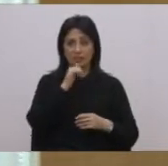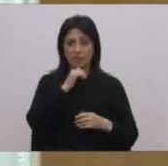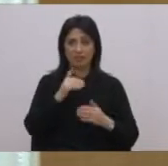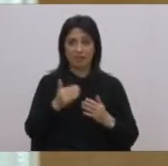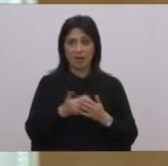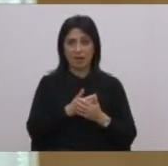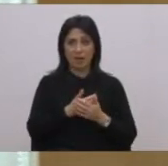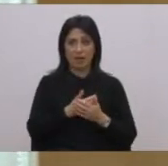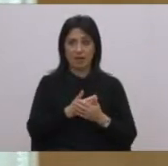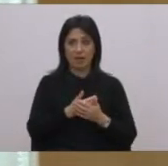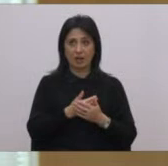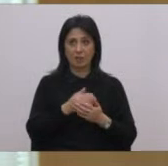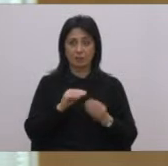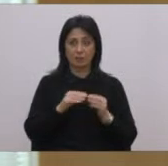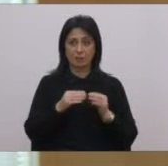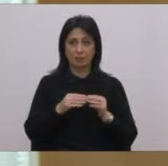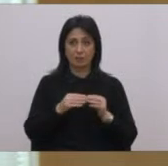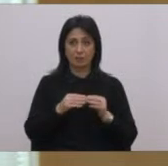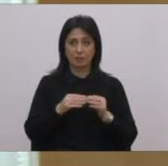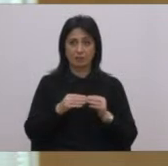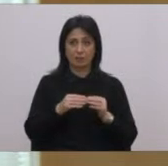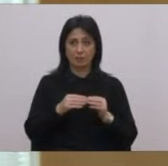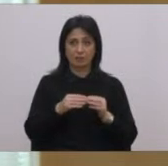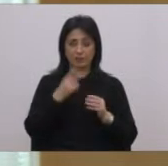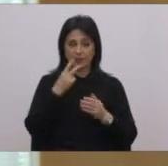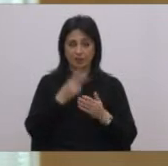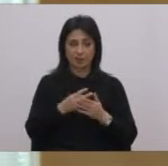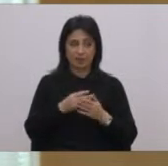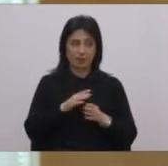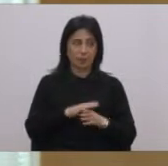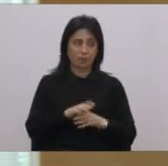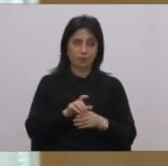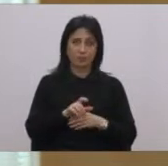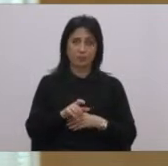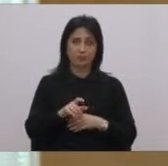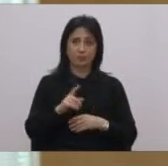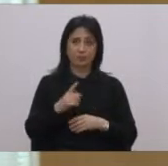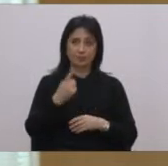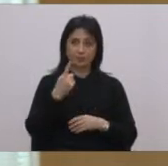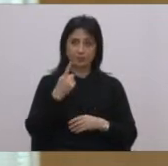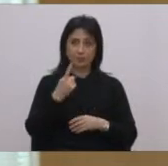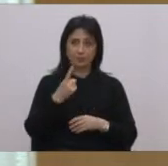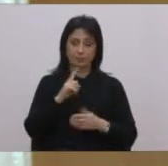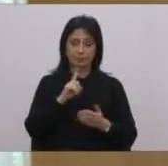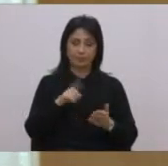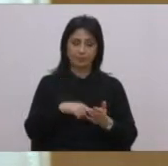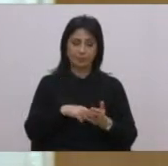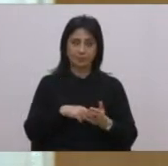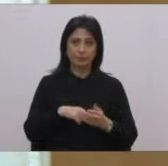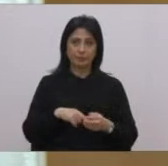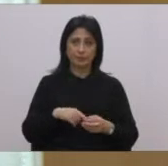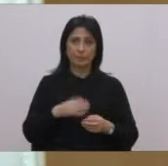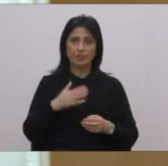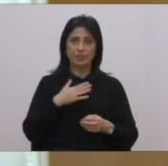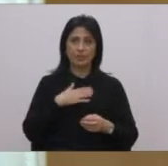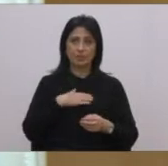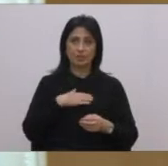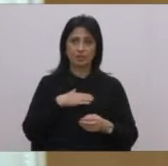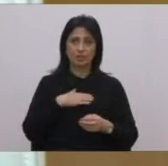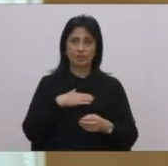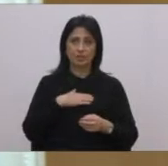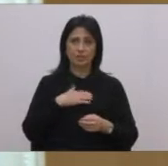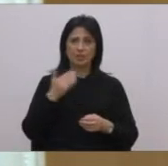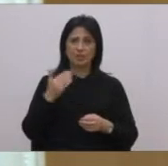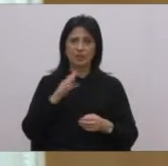ახალი გამოწვევების დანახვისა და არსულების ზარზე. ეხლა მე ერთი მოგზალებული შეკითხვა მაქვს. ჩვენ